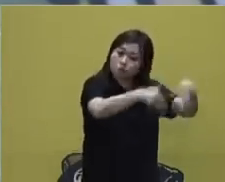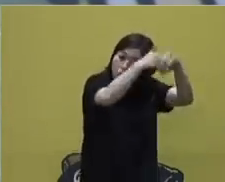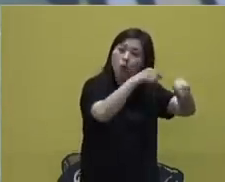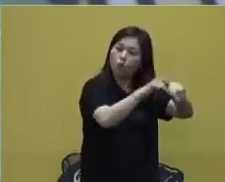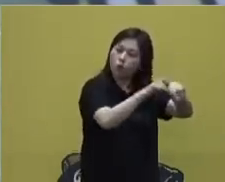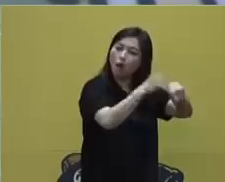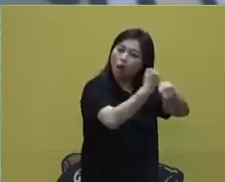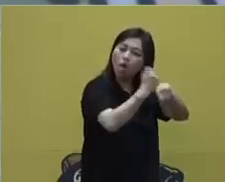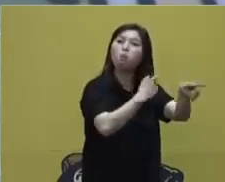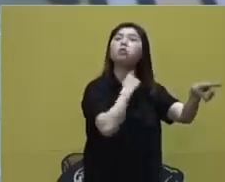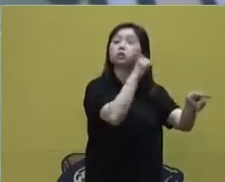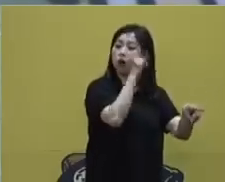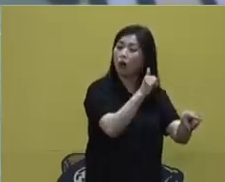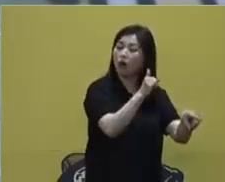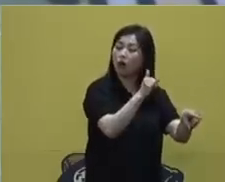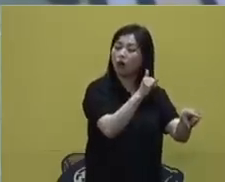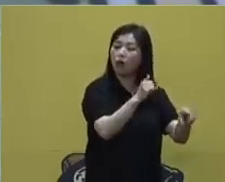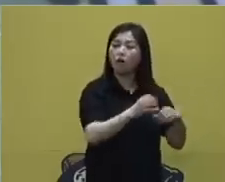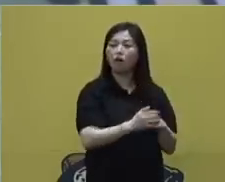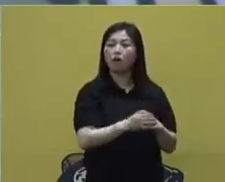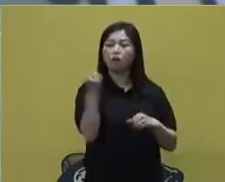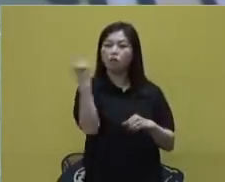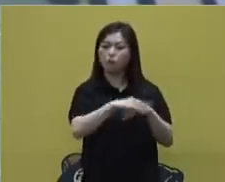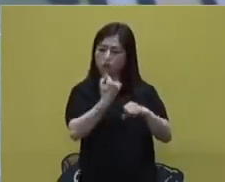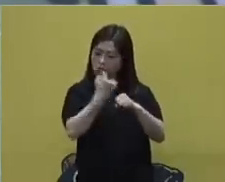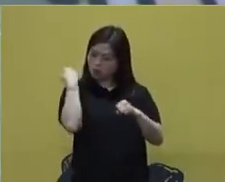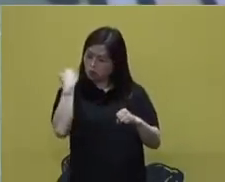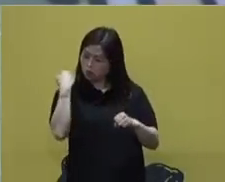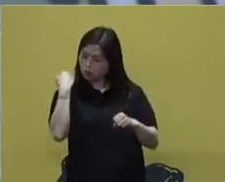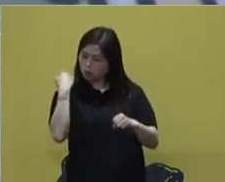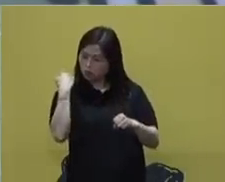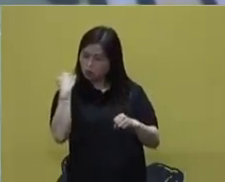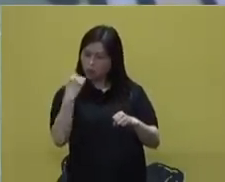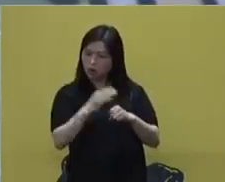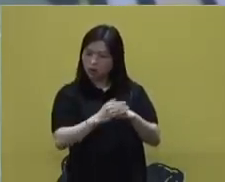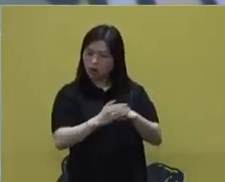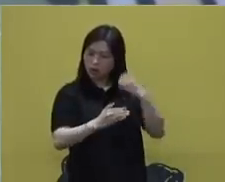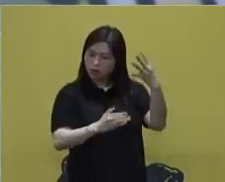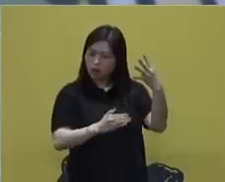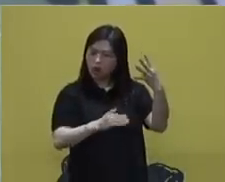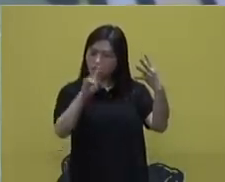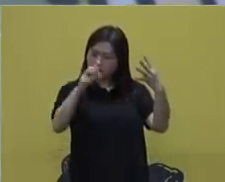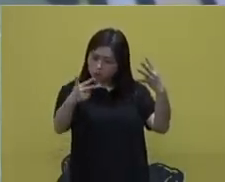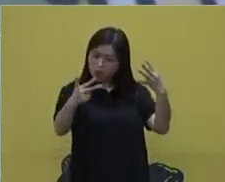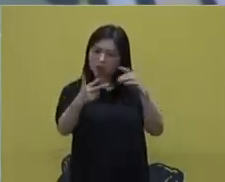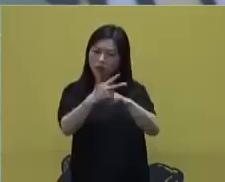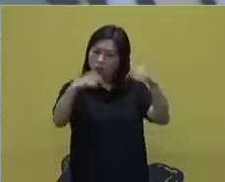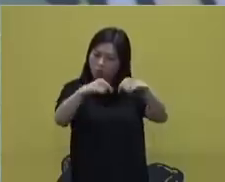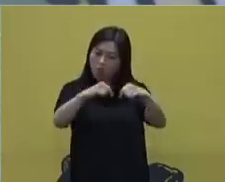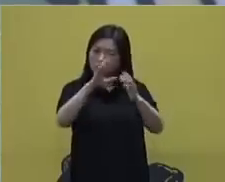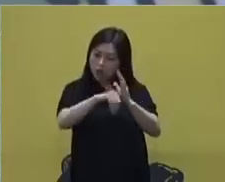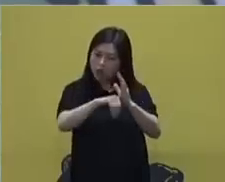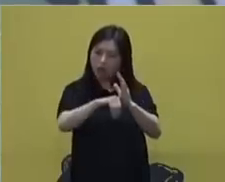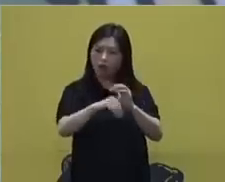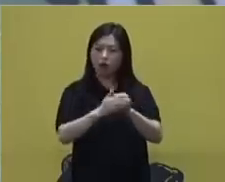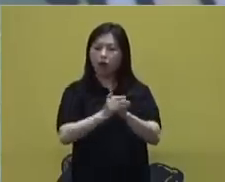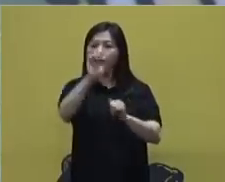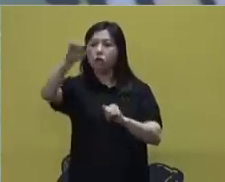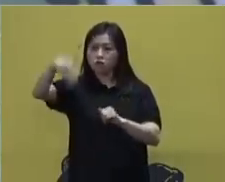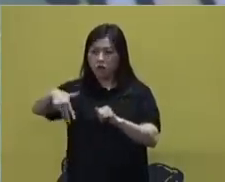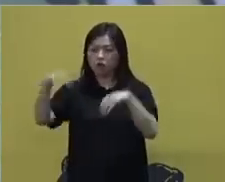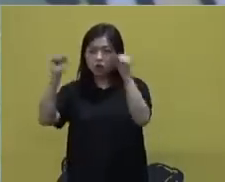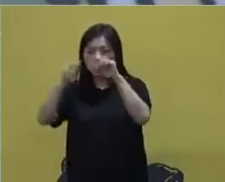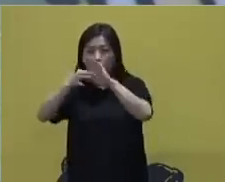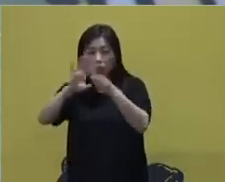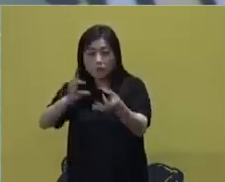그다음에 여러분 아시는 것처럼 작년에 4.27 전후해가지고 보면은 평창 동계올림픽이